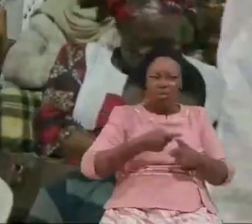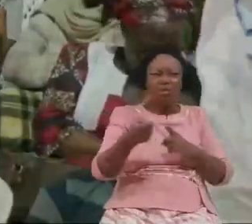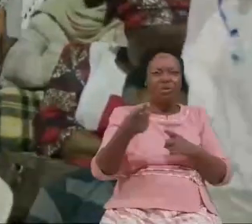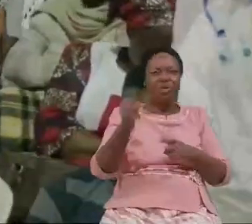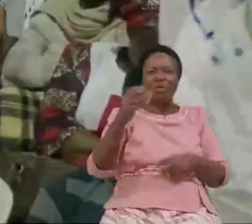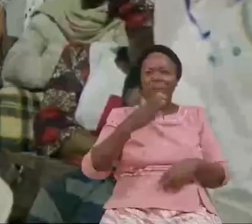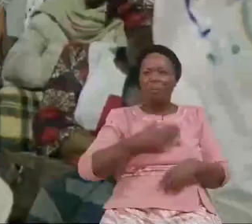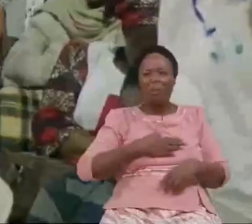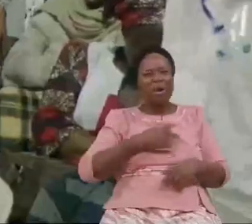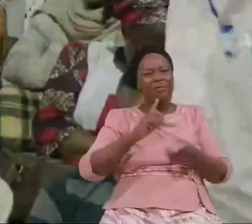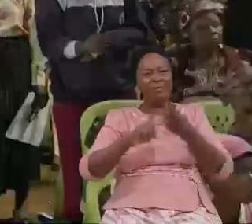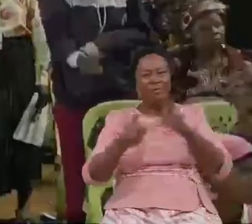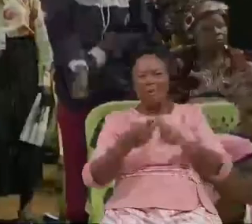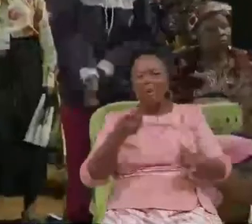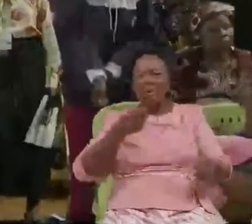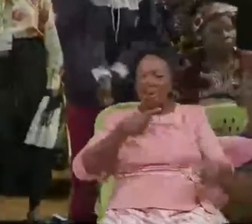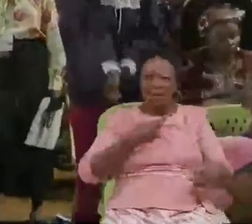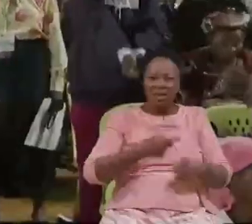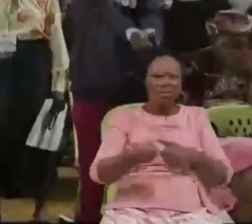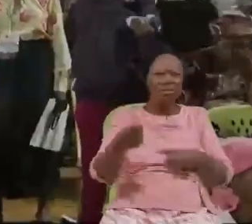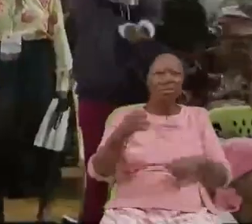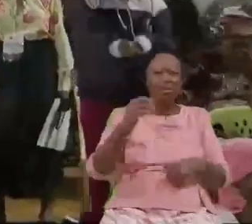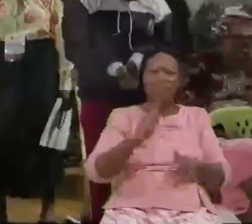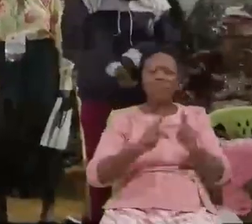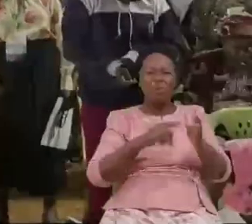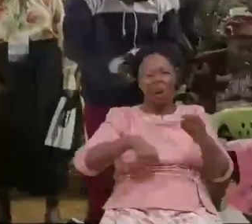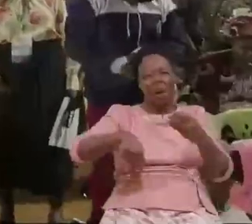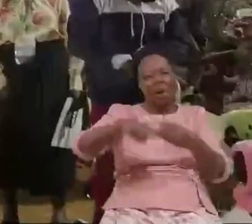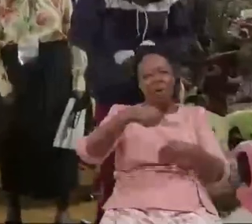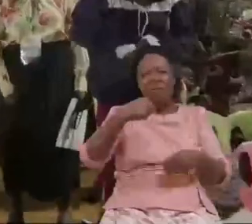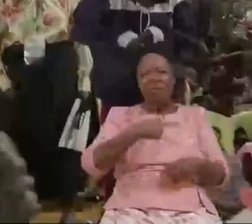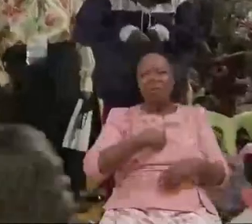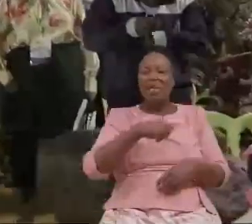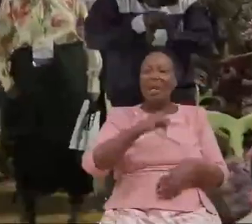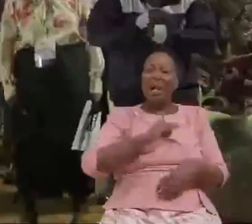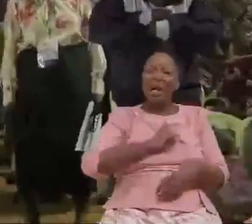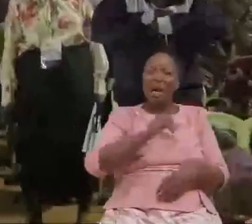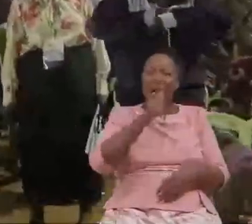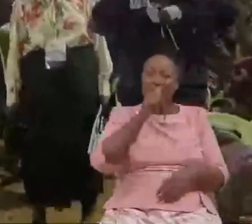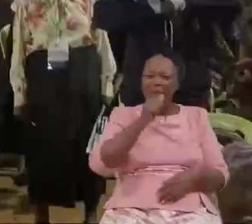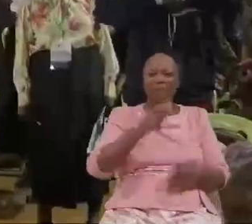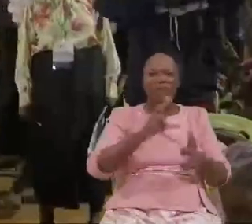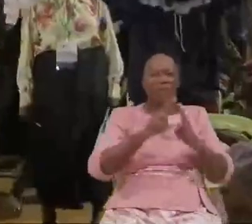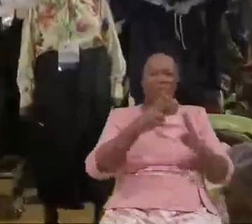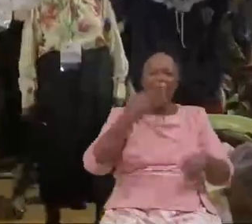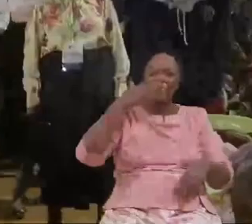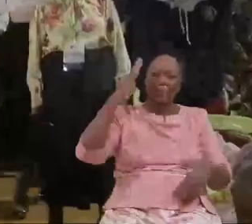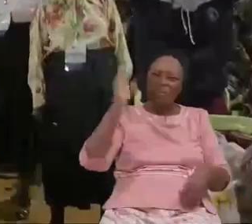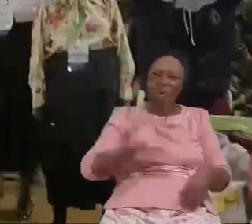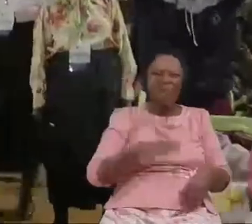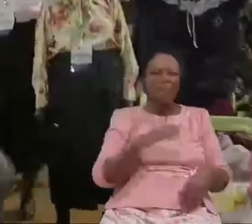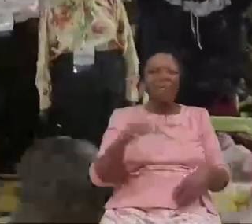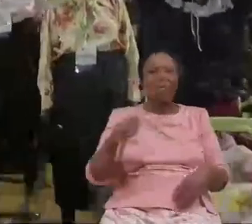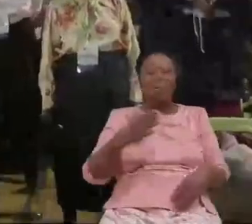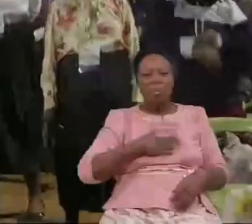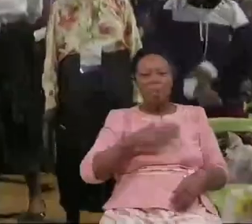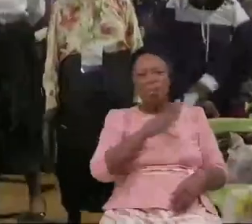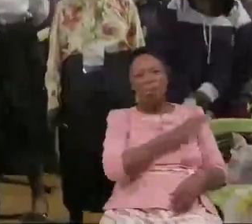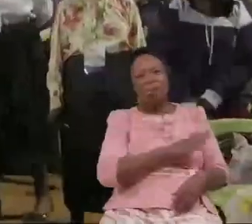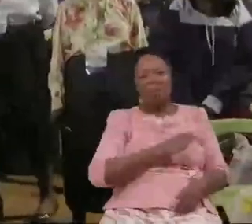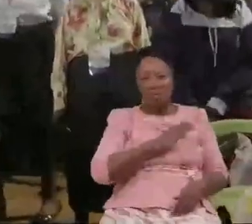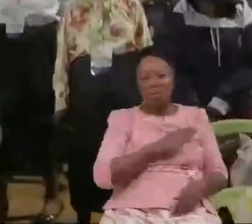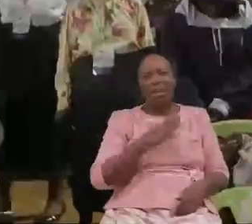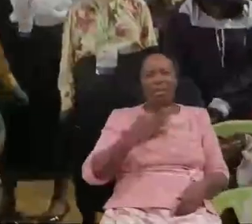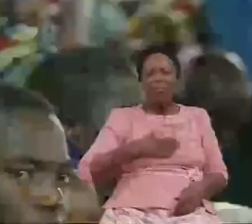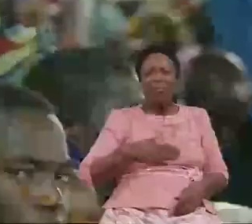et faisait du mal aux gens autour de moi je suis vraiment j'étais violent pas caractère mais